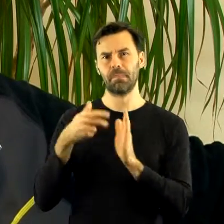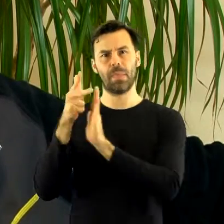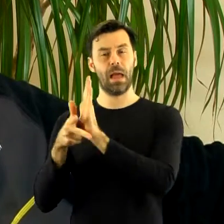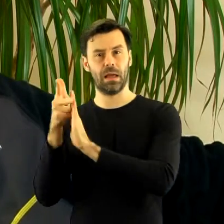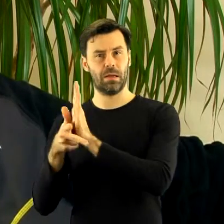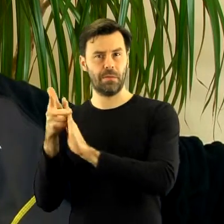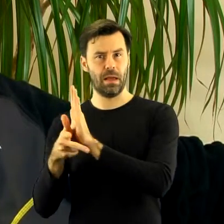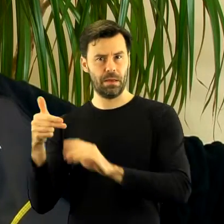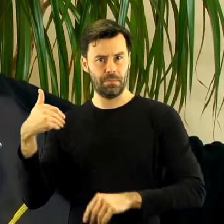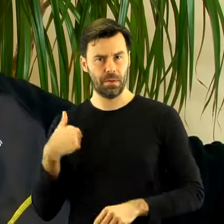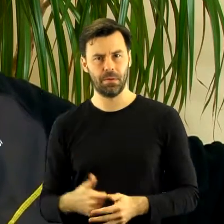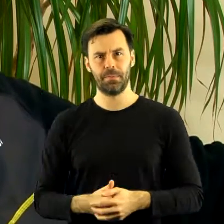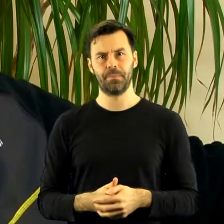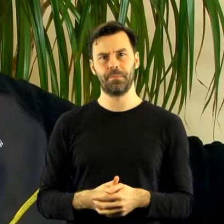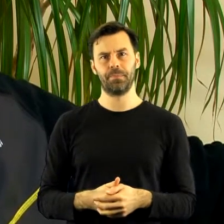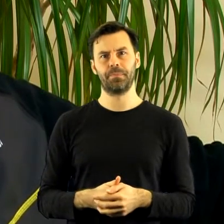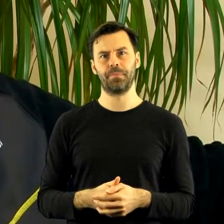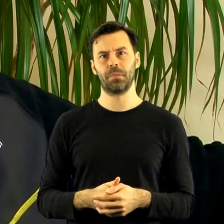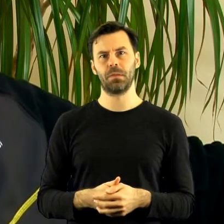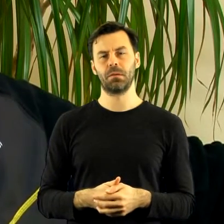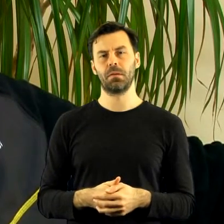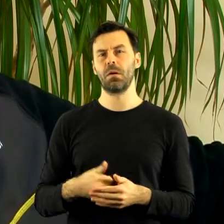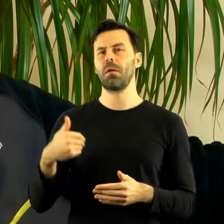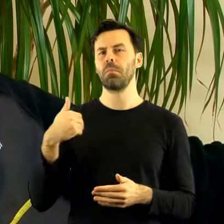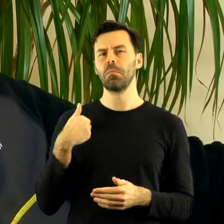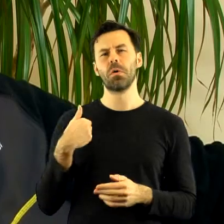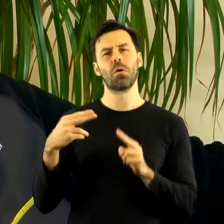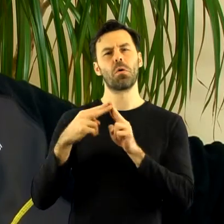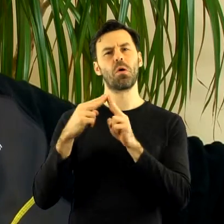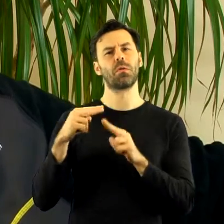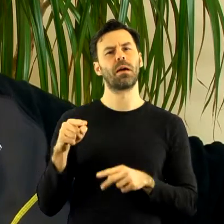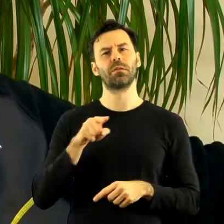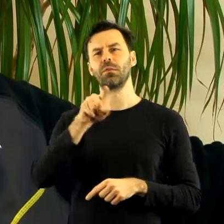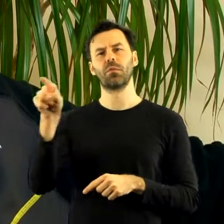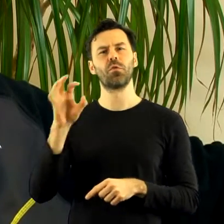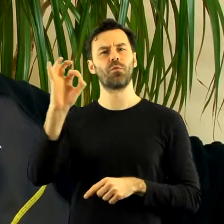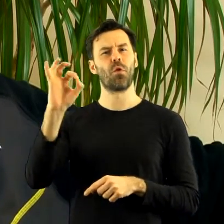W międzyczasie pojawiły się, nie wiem, czy wtedy nie było kontaktu z waszą organizacją,